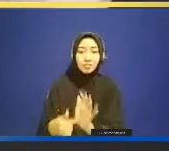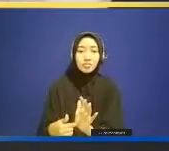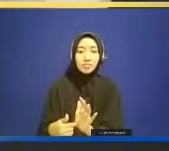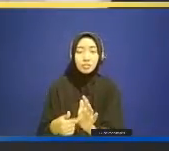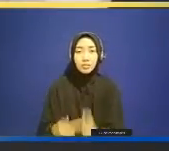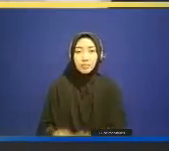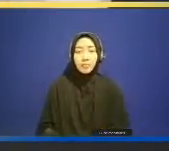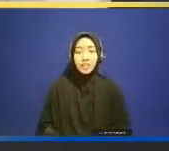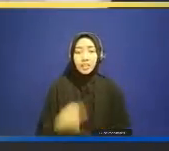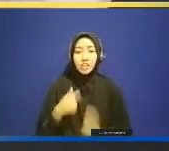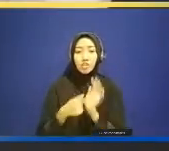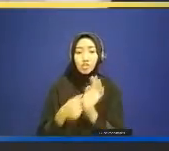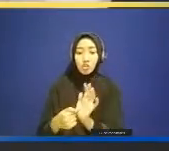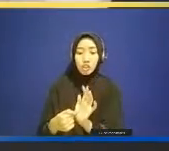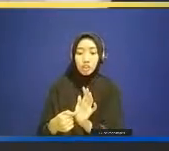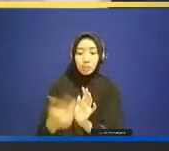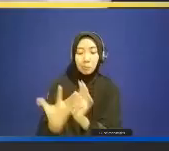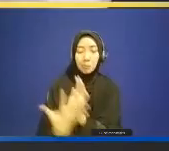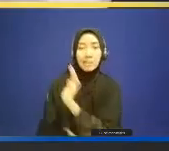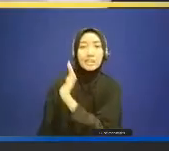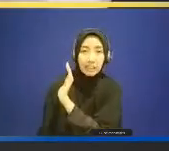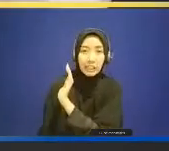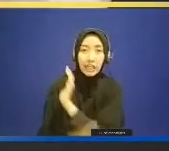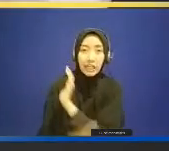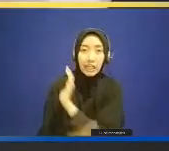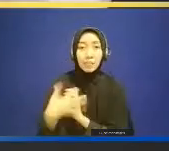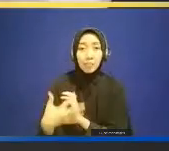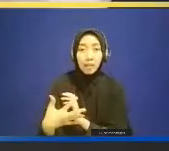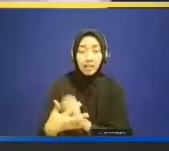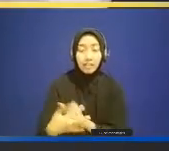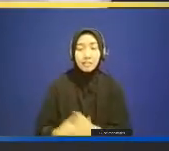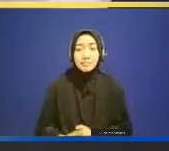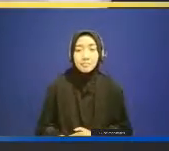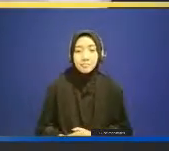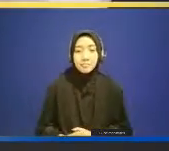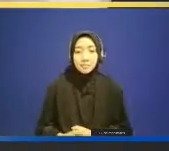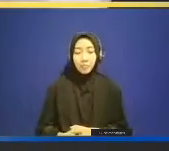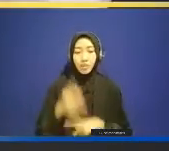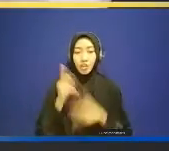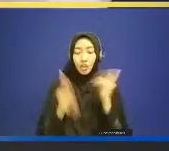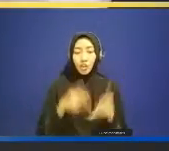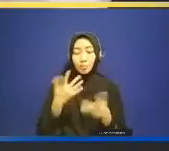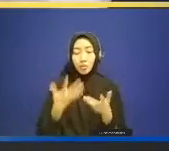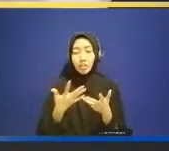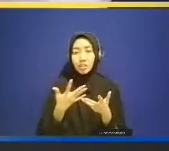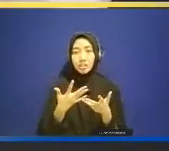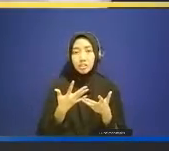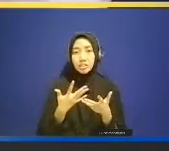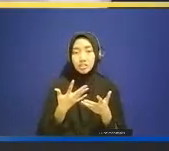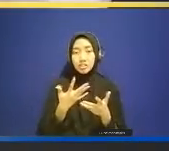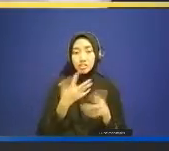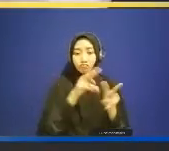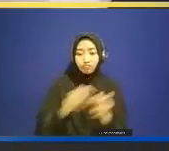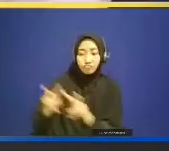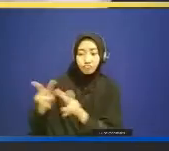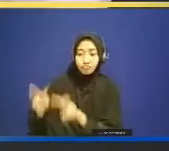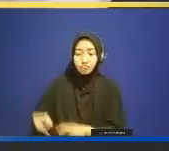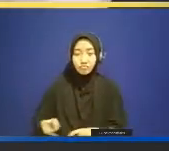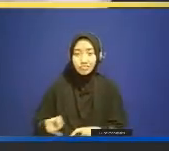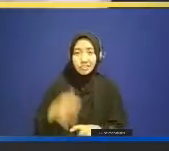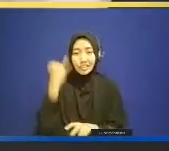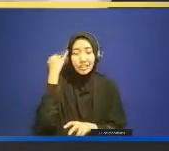self mereka nunjukin kalo mereka miskin caranya apa kalau seandainya mungkin bisa dieksplor ini ide yang